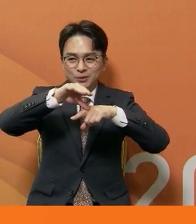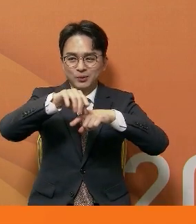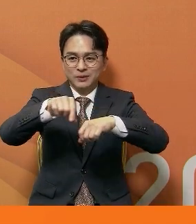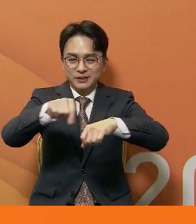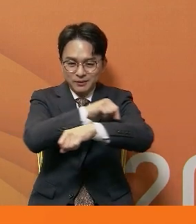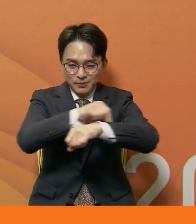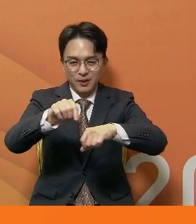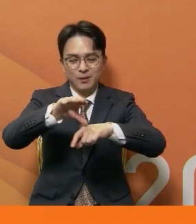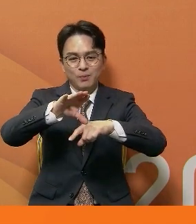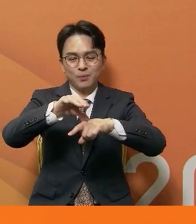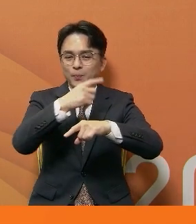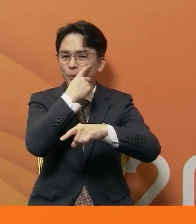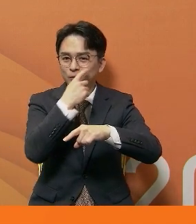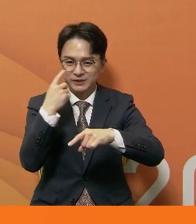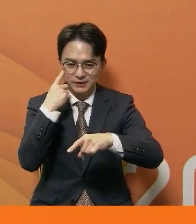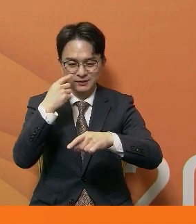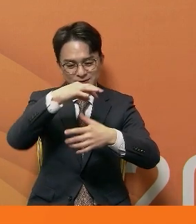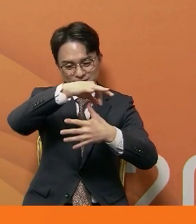있습니다